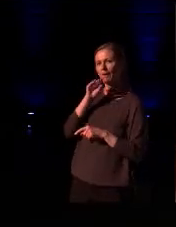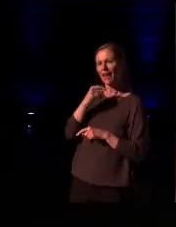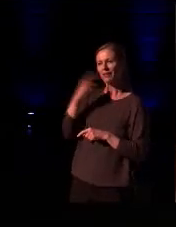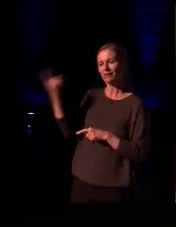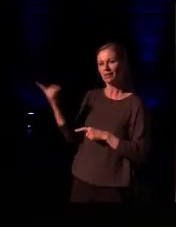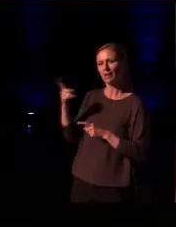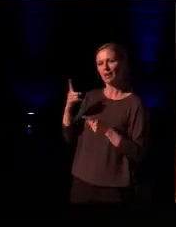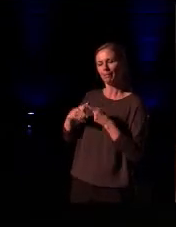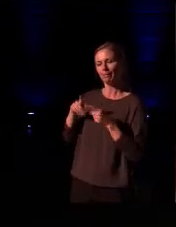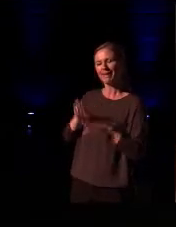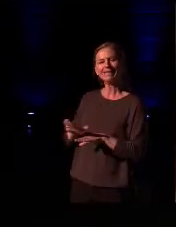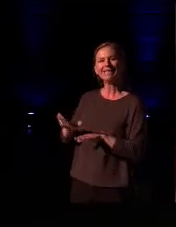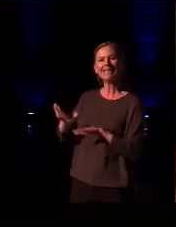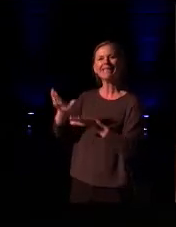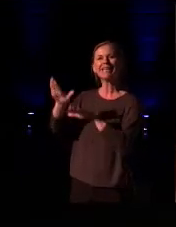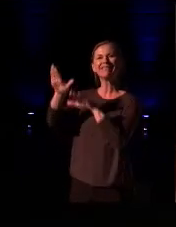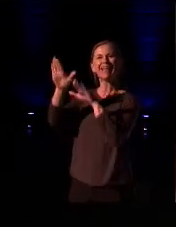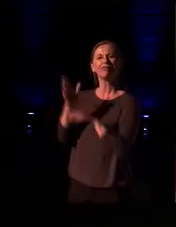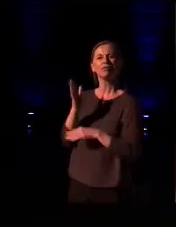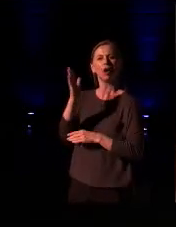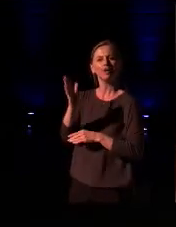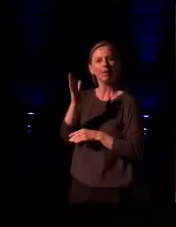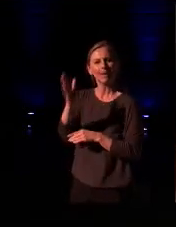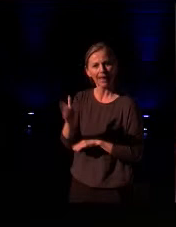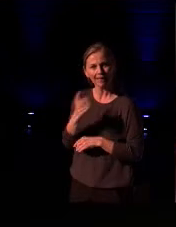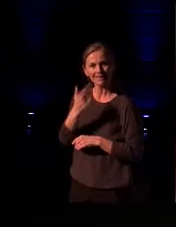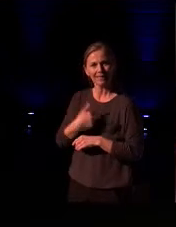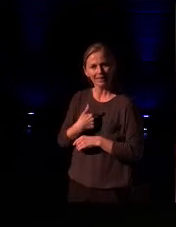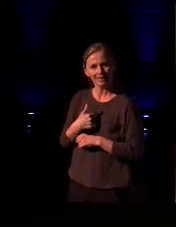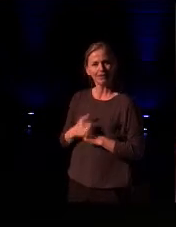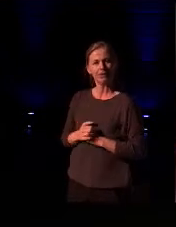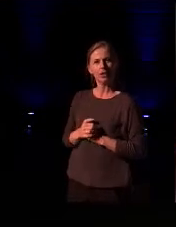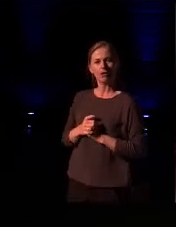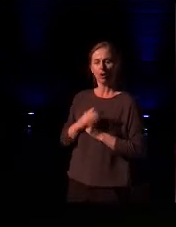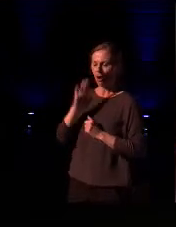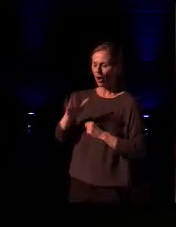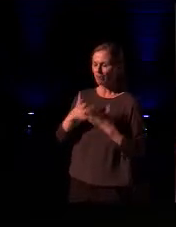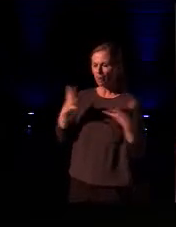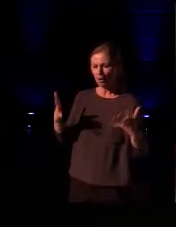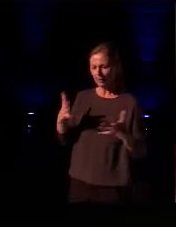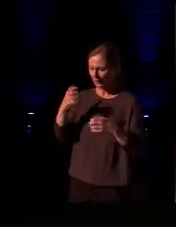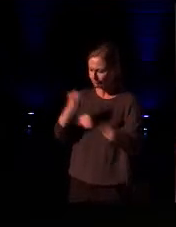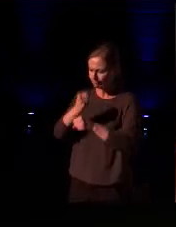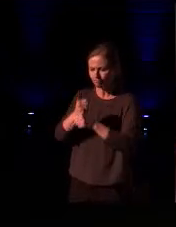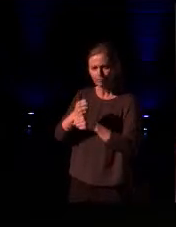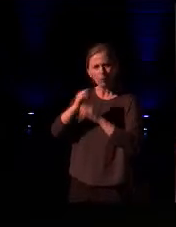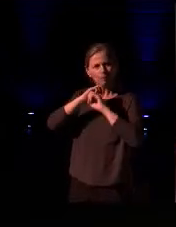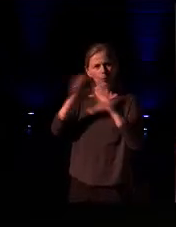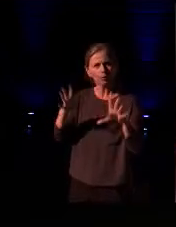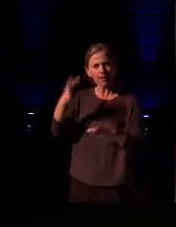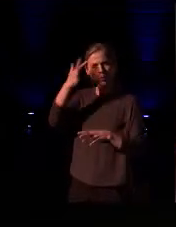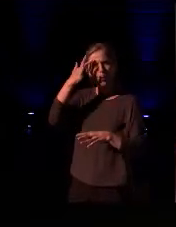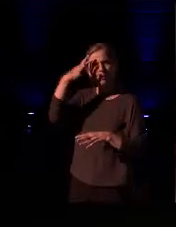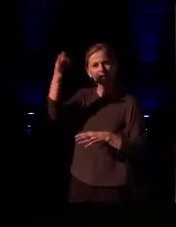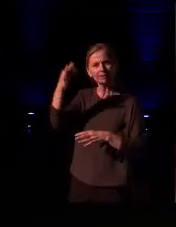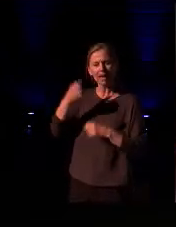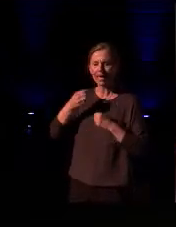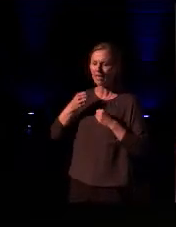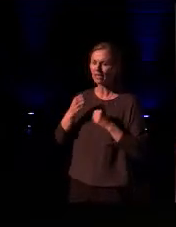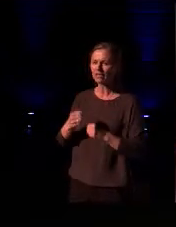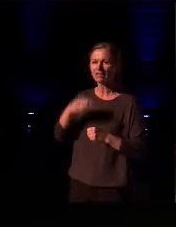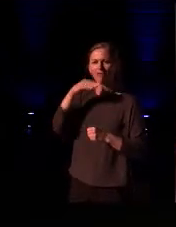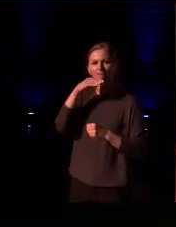med stigende takknemlighet for at det finnes så mange dedikerte, flotte, kompetente og